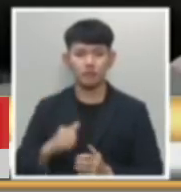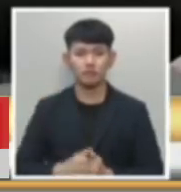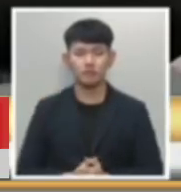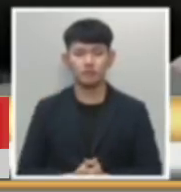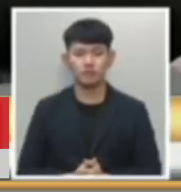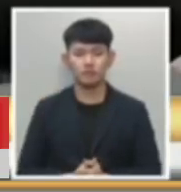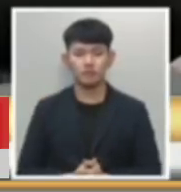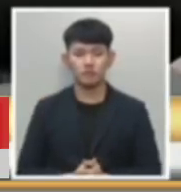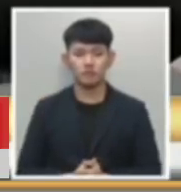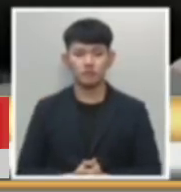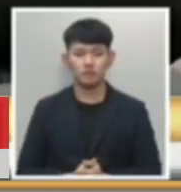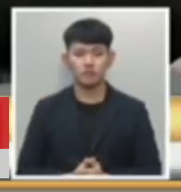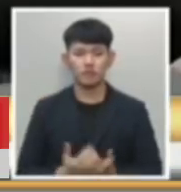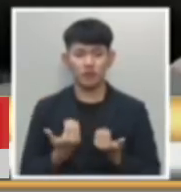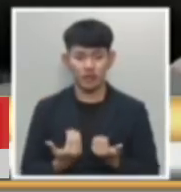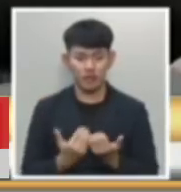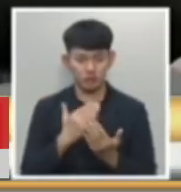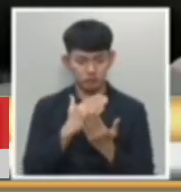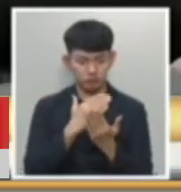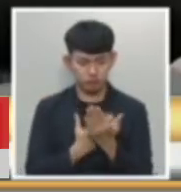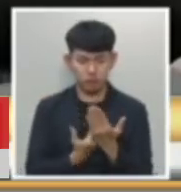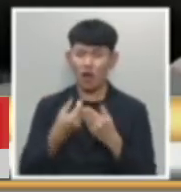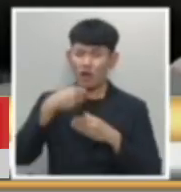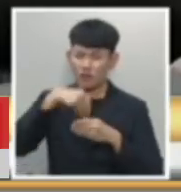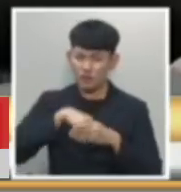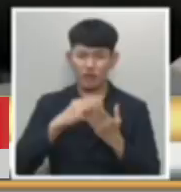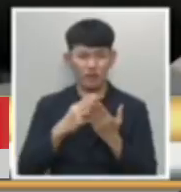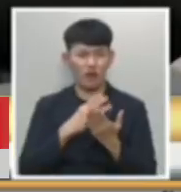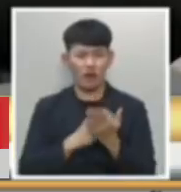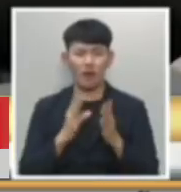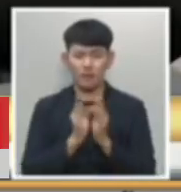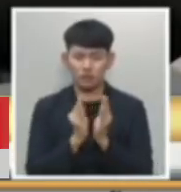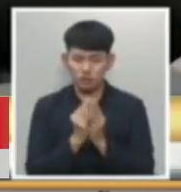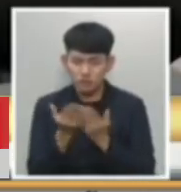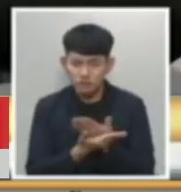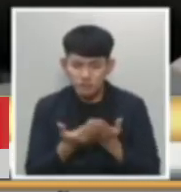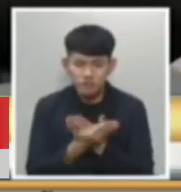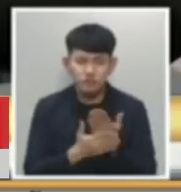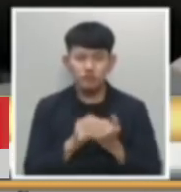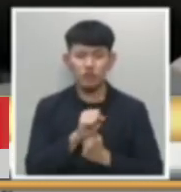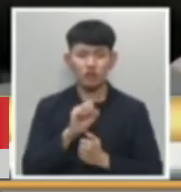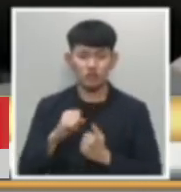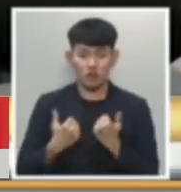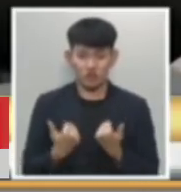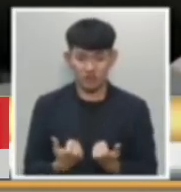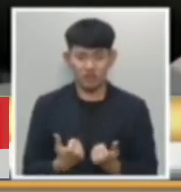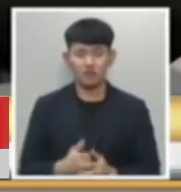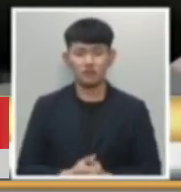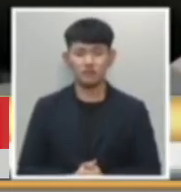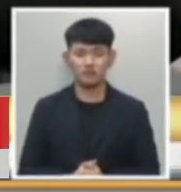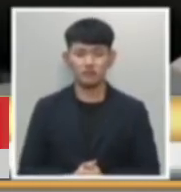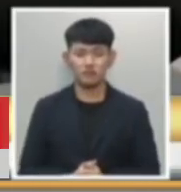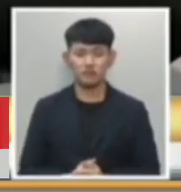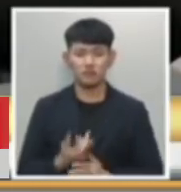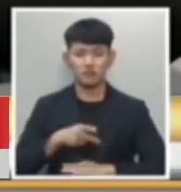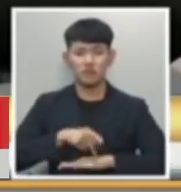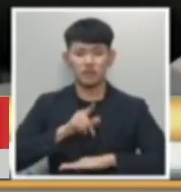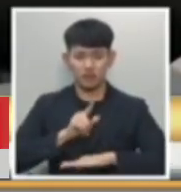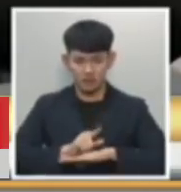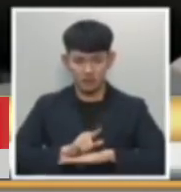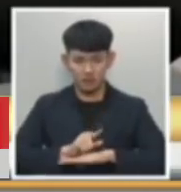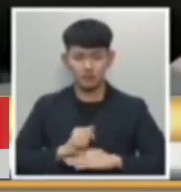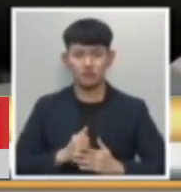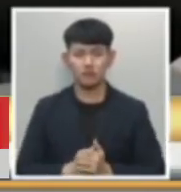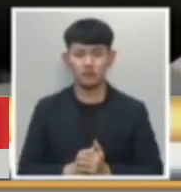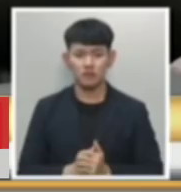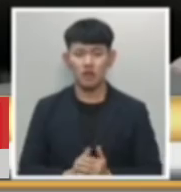.2563ที่บรรจุเข้าสู่ระเบียบวาระการพิจารณาของสภาผู้แทนราษฎรเราท่านประธานครับก่อนที่ผมจะ